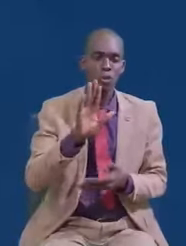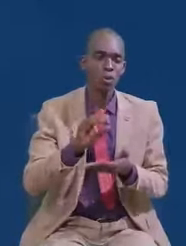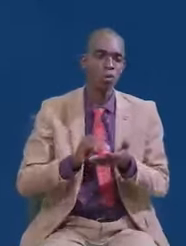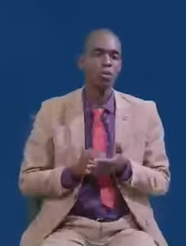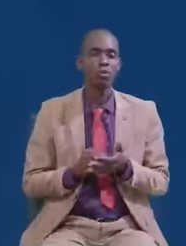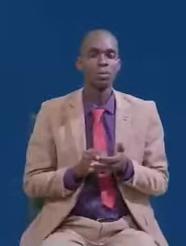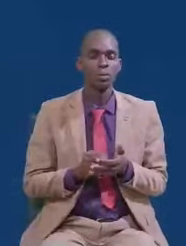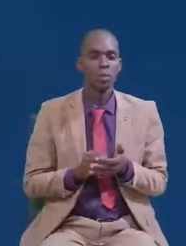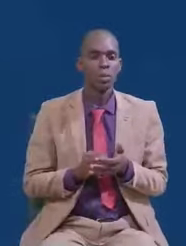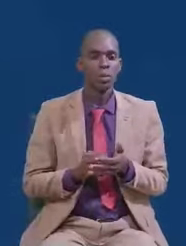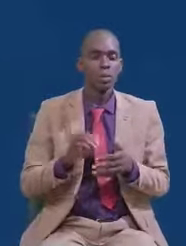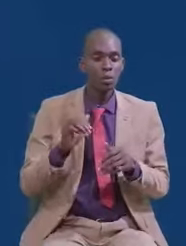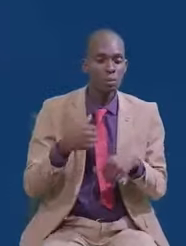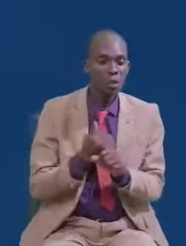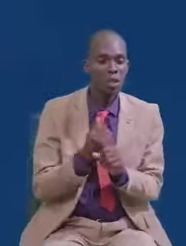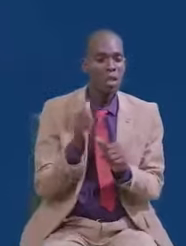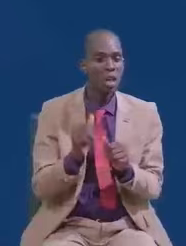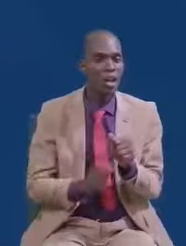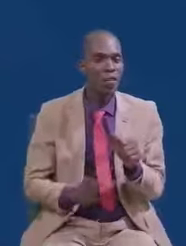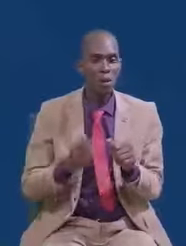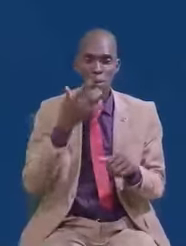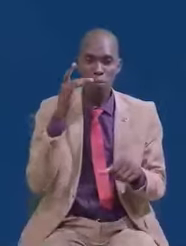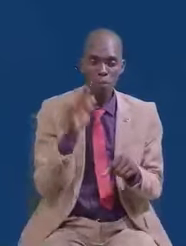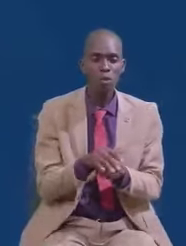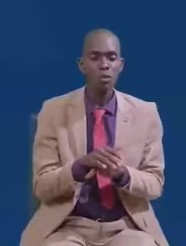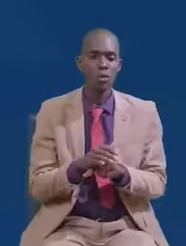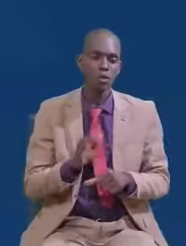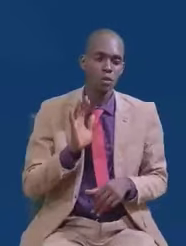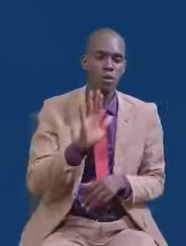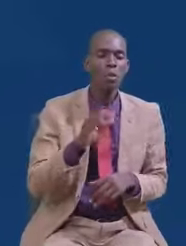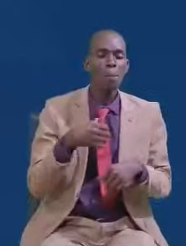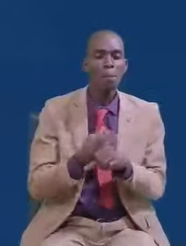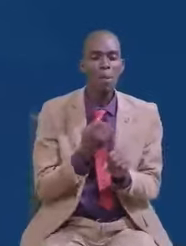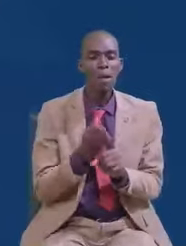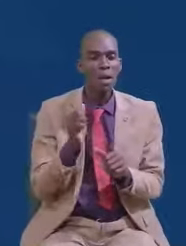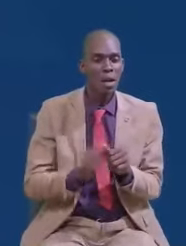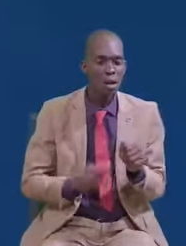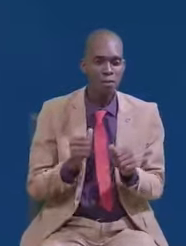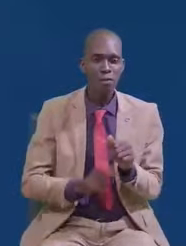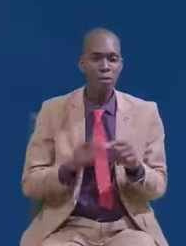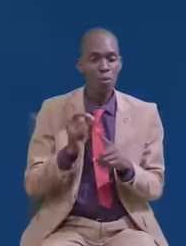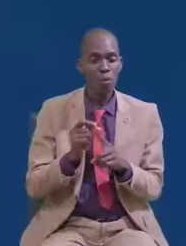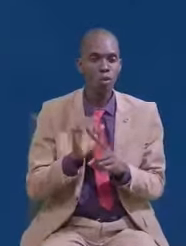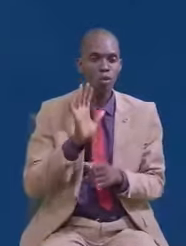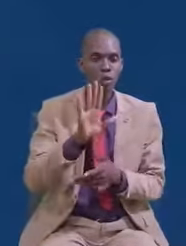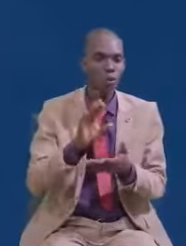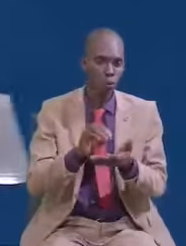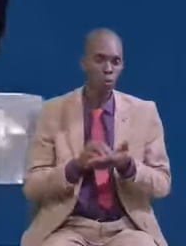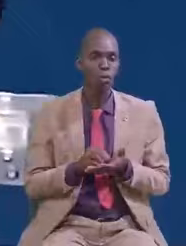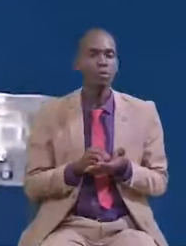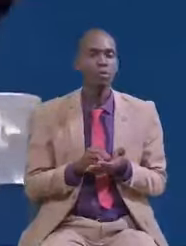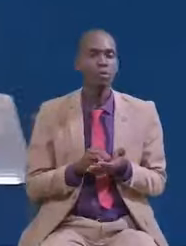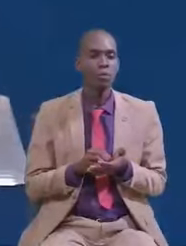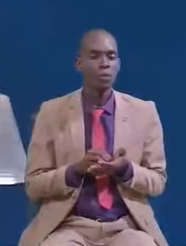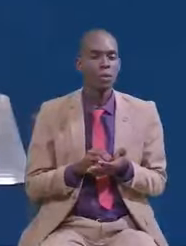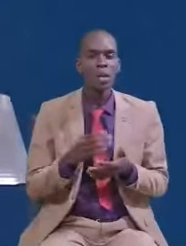Il a fait sa promesse pour vous. Il a déclaré, il faut faire de chaque déclaration la sienne, la vôtre.